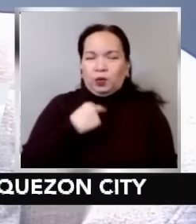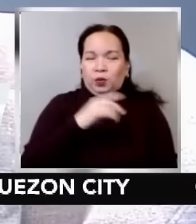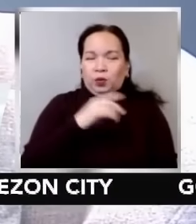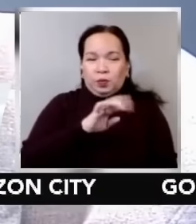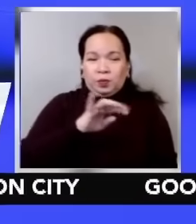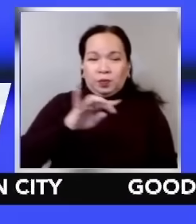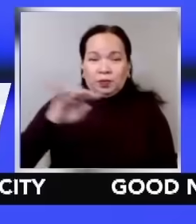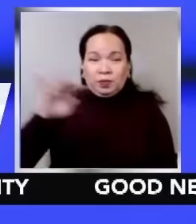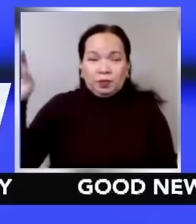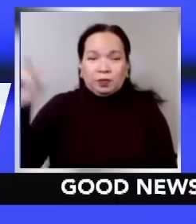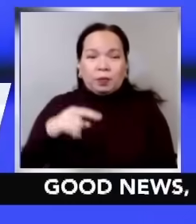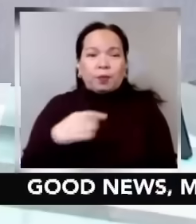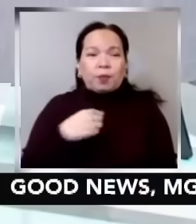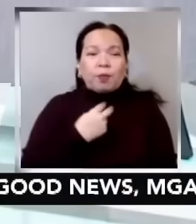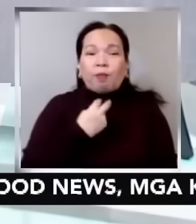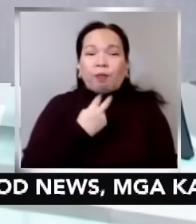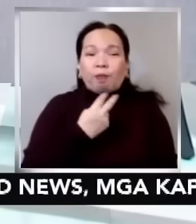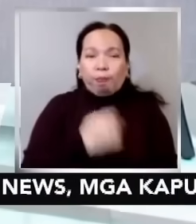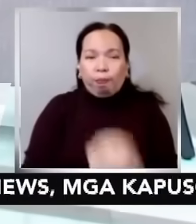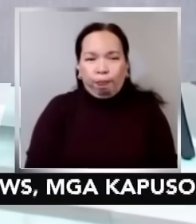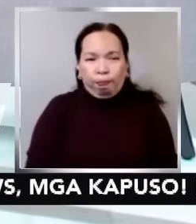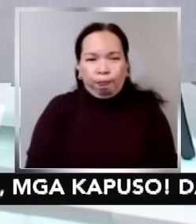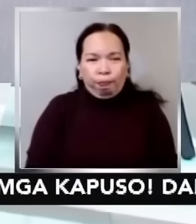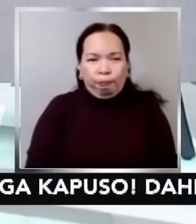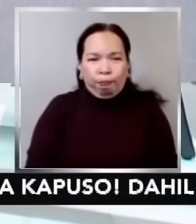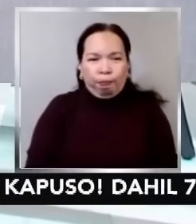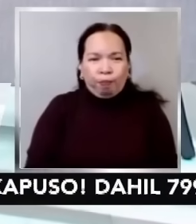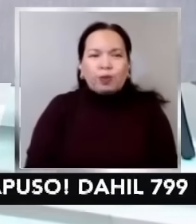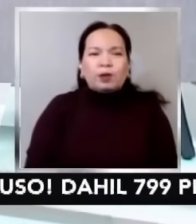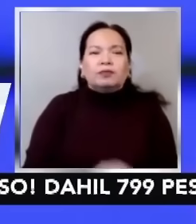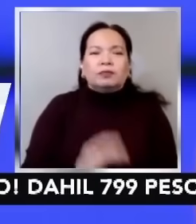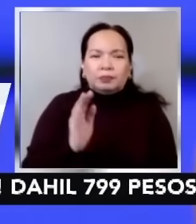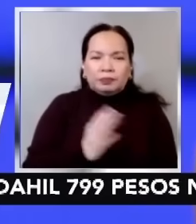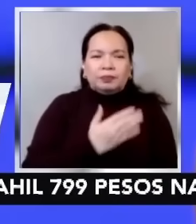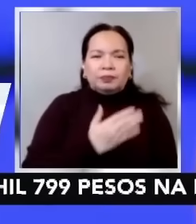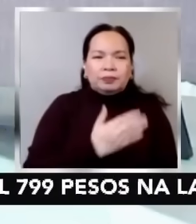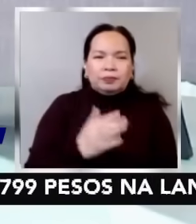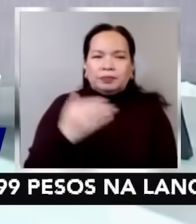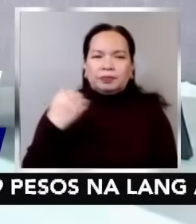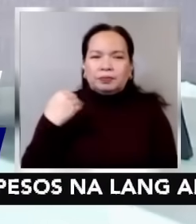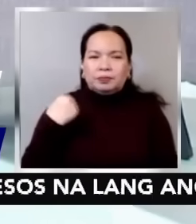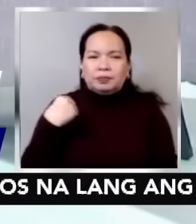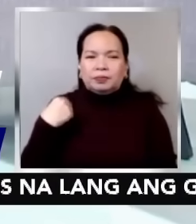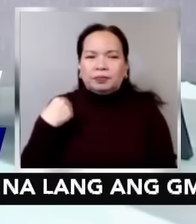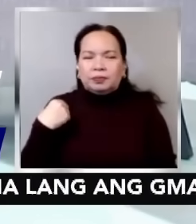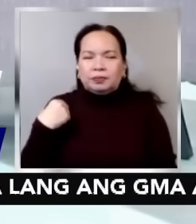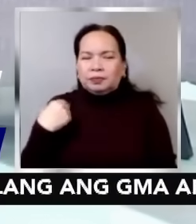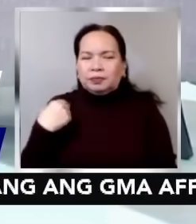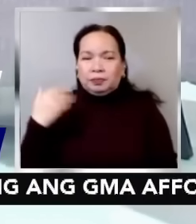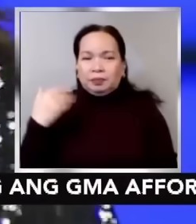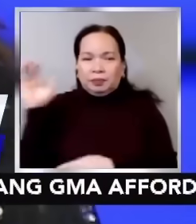Pang-vocalize ko. Hindi, oh Holy Night. Kahit hindi pa Pasko, oh Holy Night ako lagi.